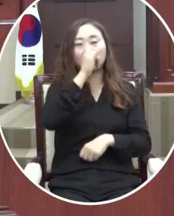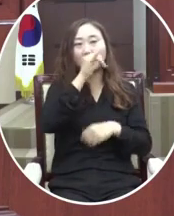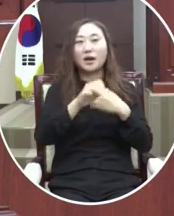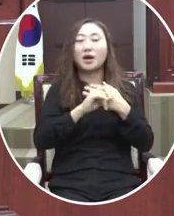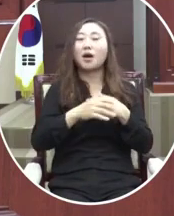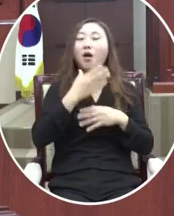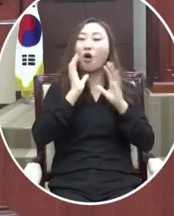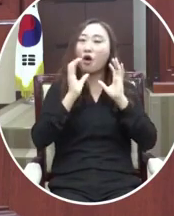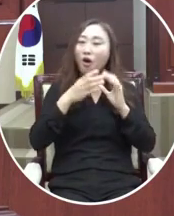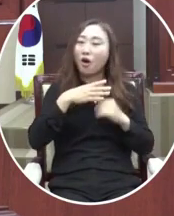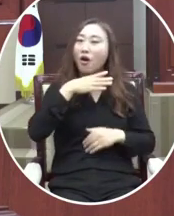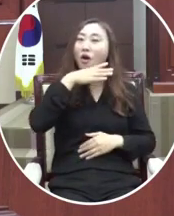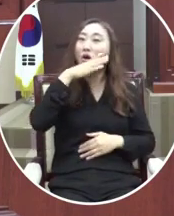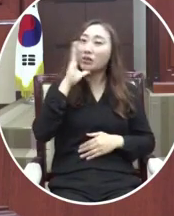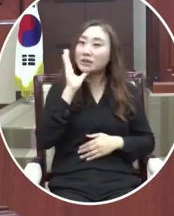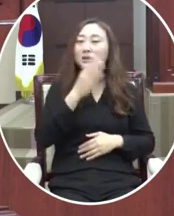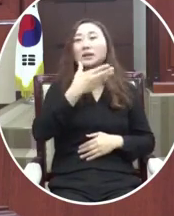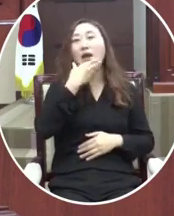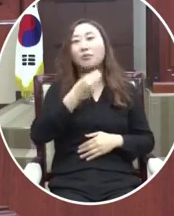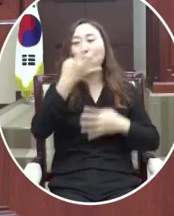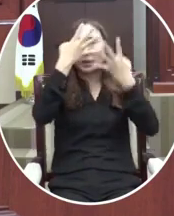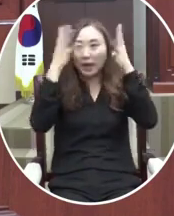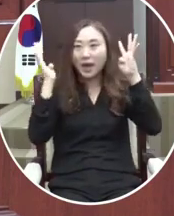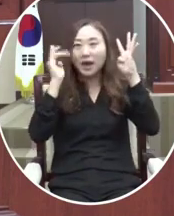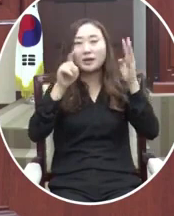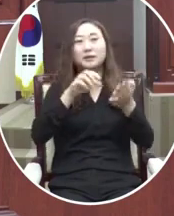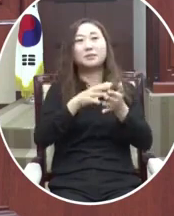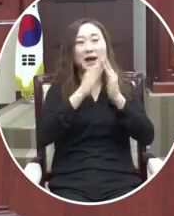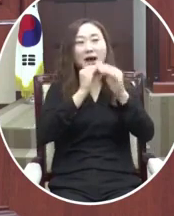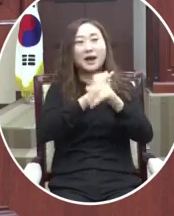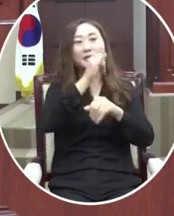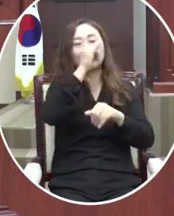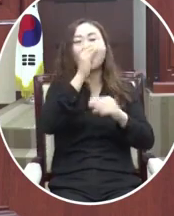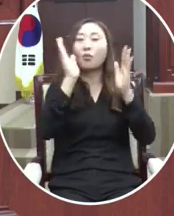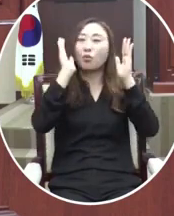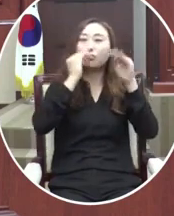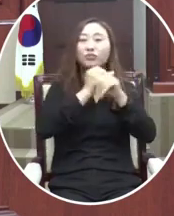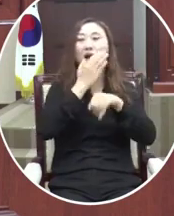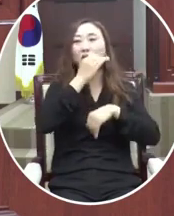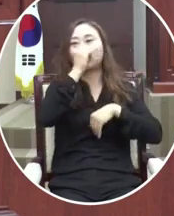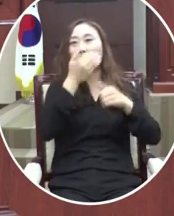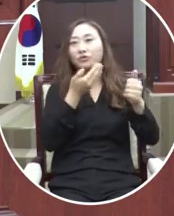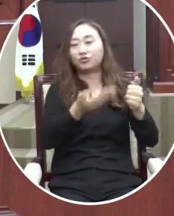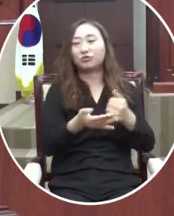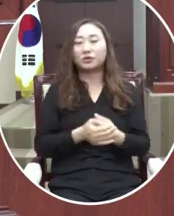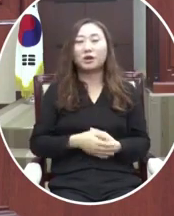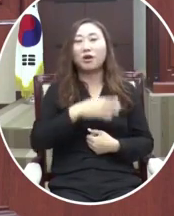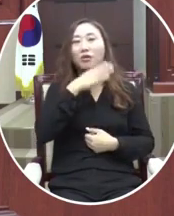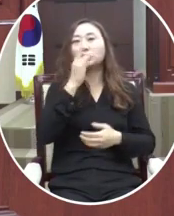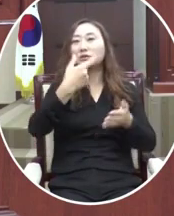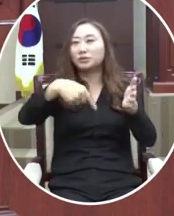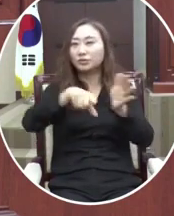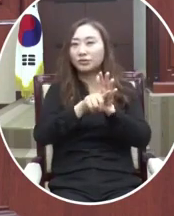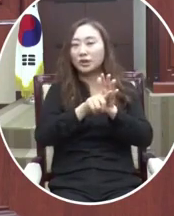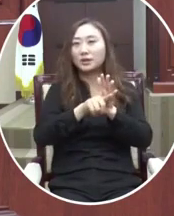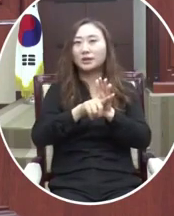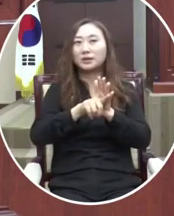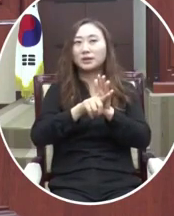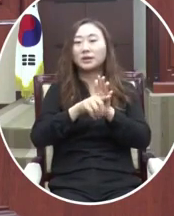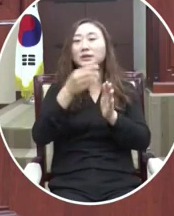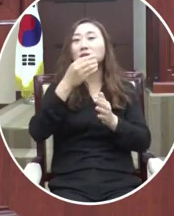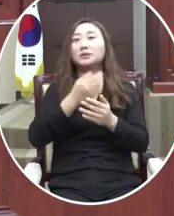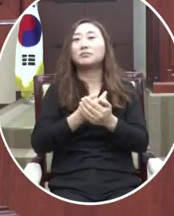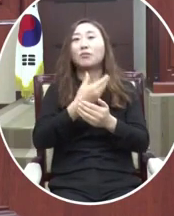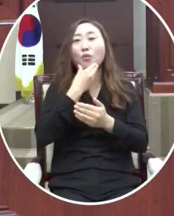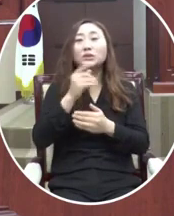행복 대학을 통해 건강 돌봄과 학습 수요를 충족시켜 나가겠습니다 어르신을 위한 최고의